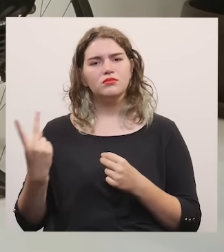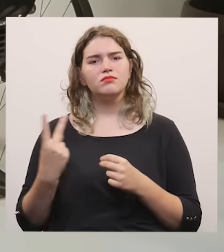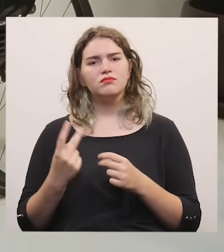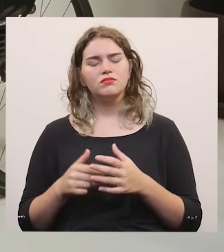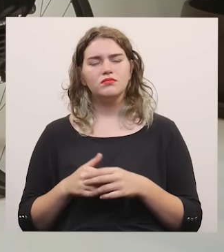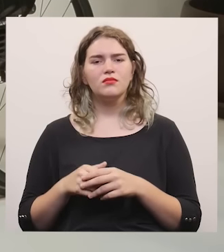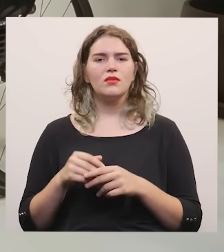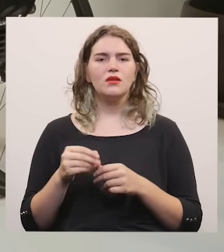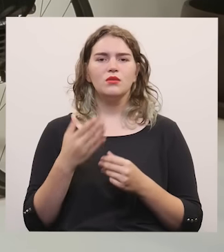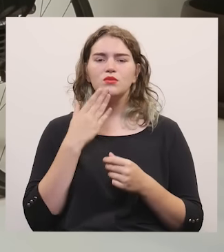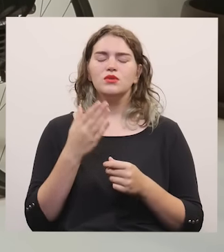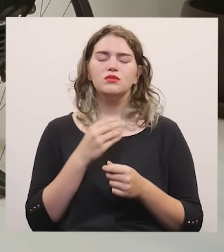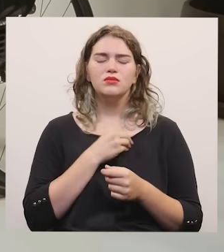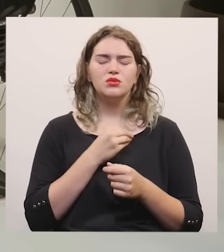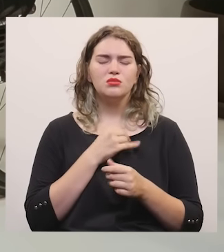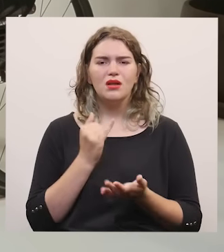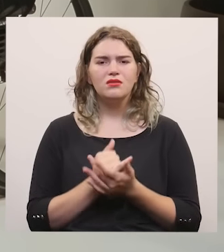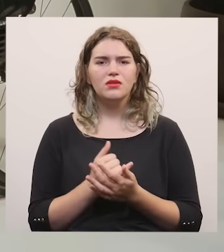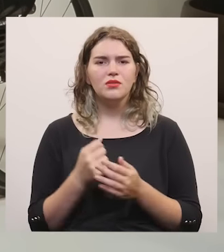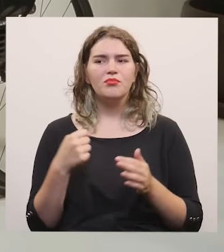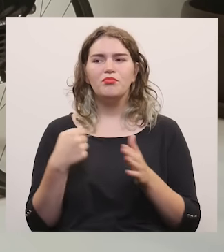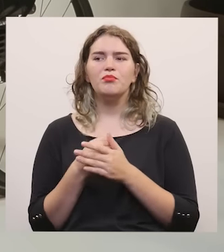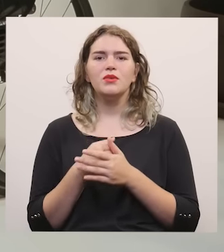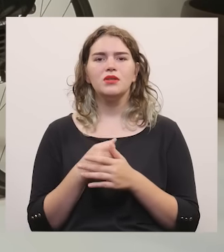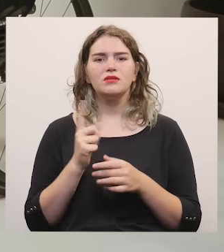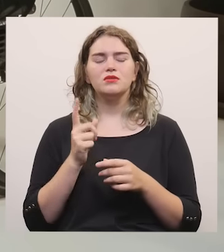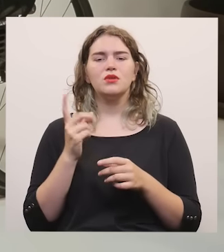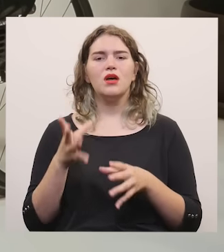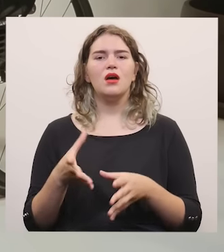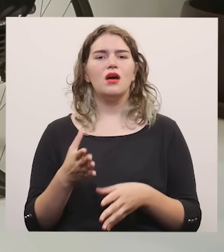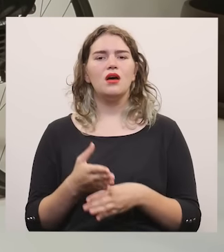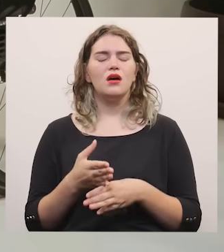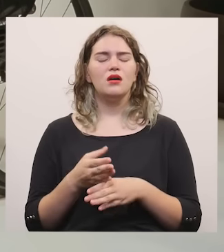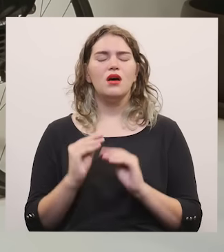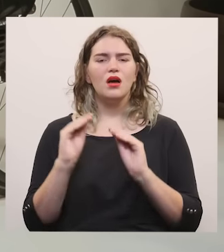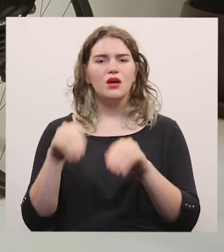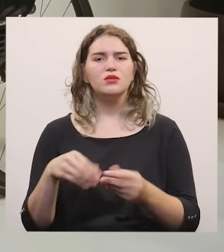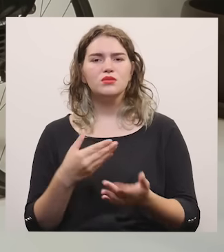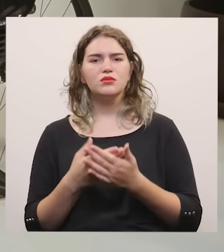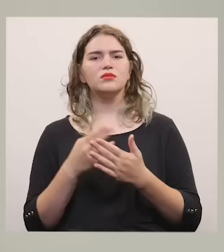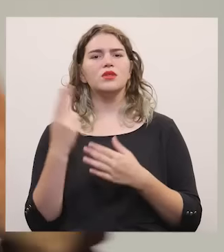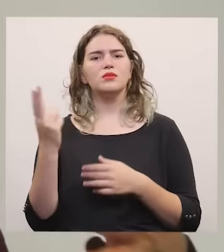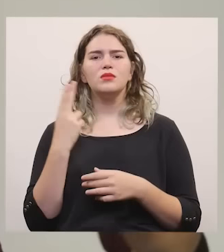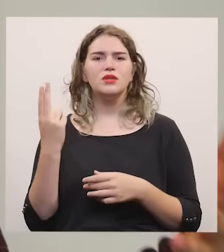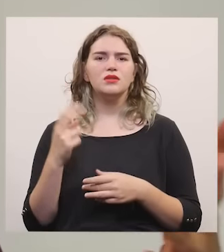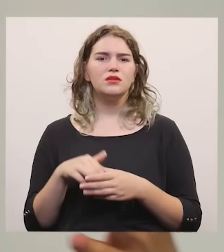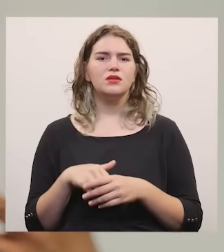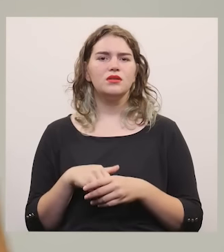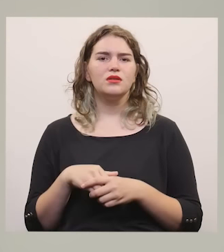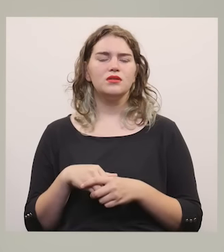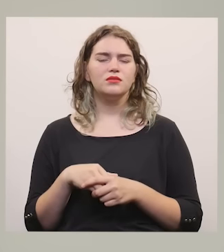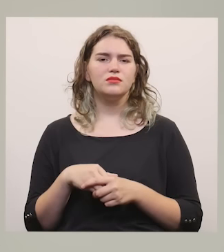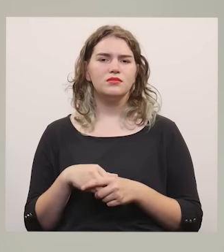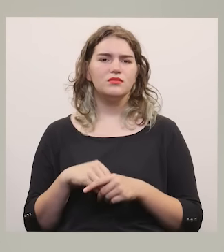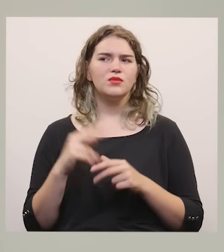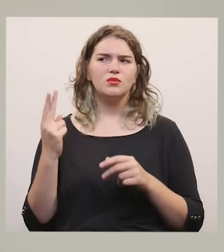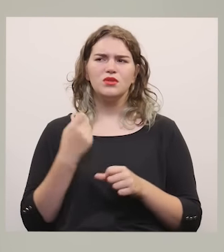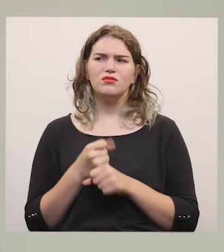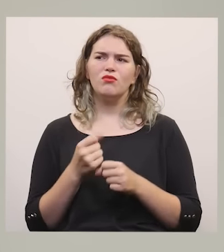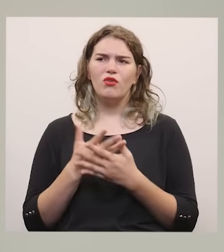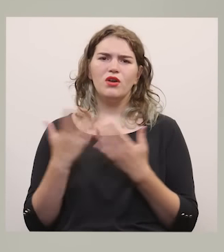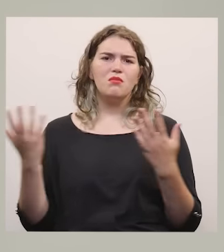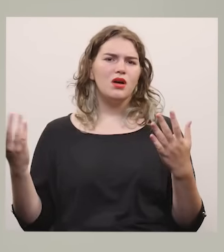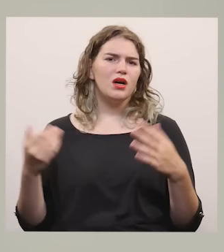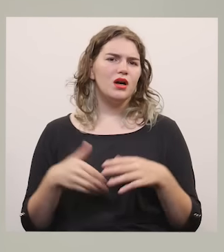Îi mulțumim din suflet. Și până să nu ajung să-L cunosc pe Dumnezeu, și intrând și văzându-l așa, zic, Doamne, Dumnezeu e